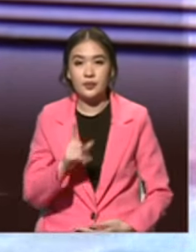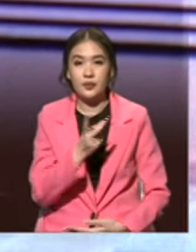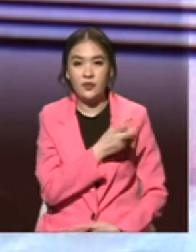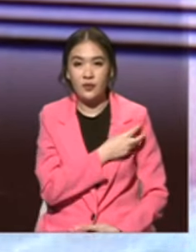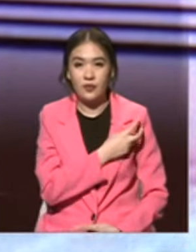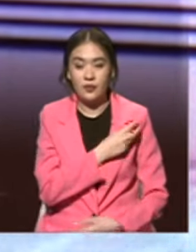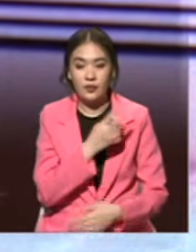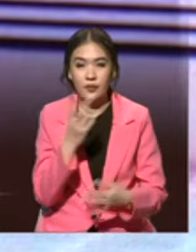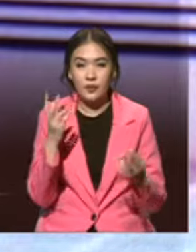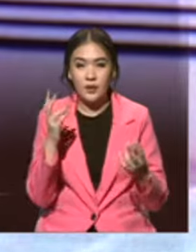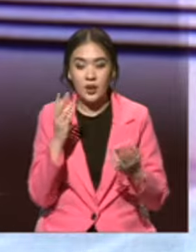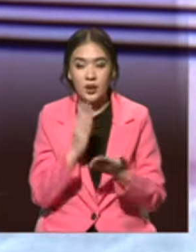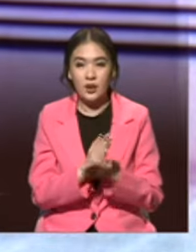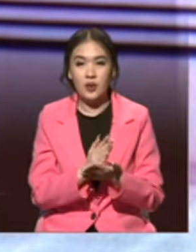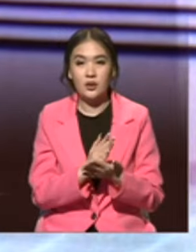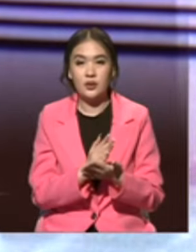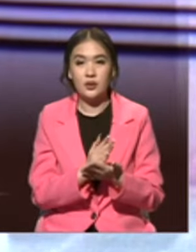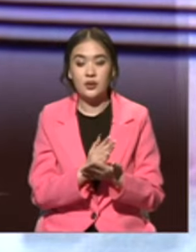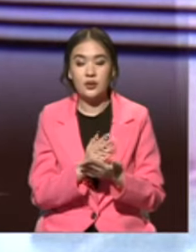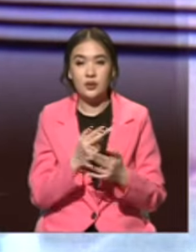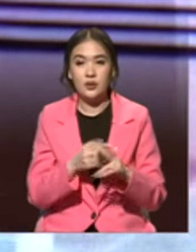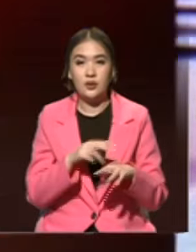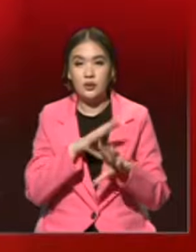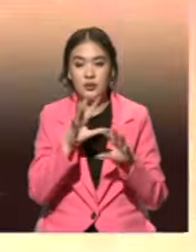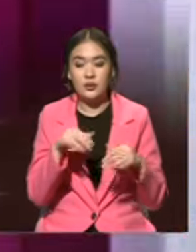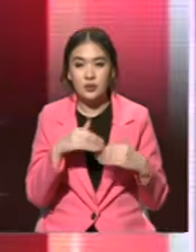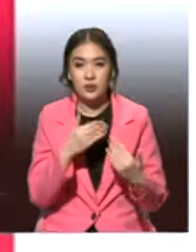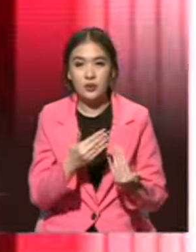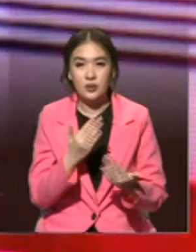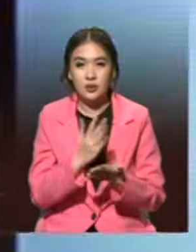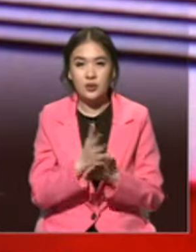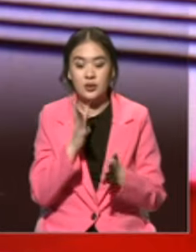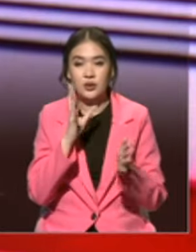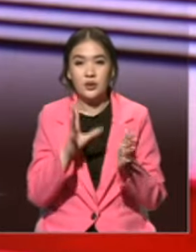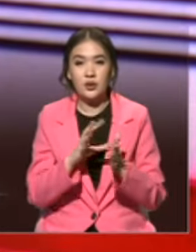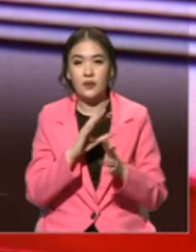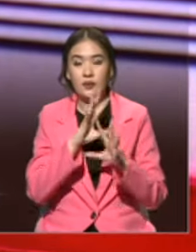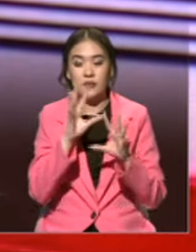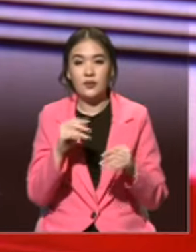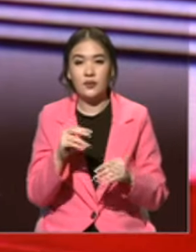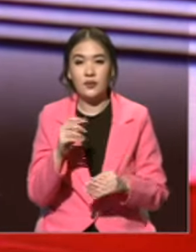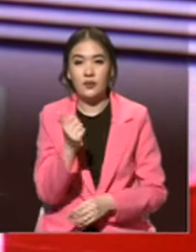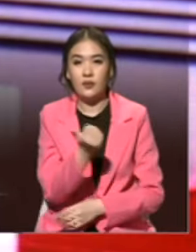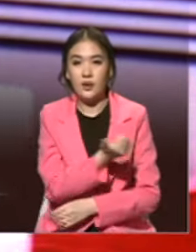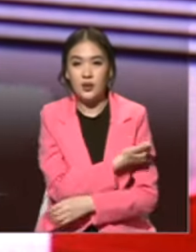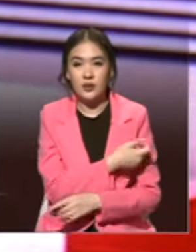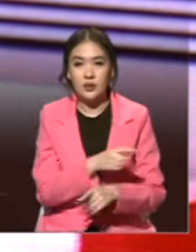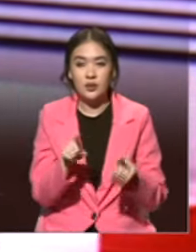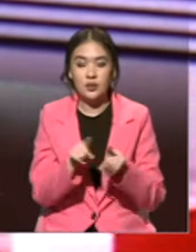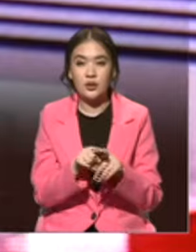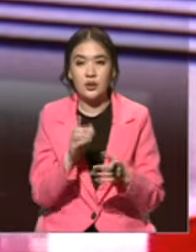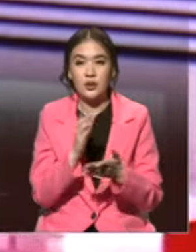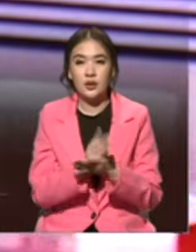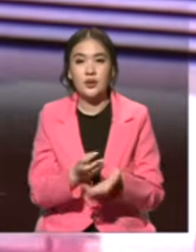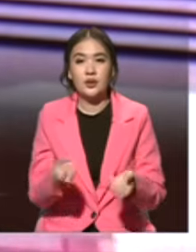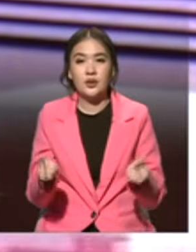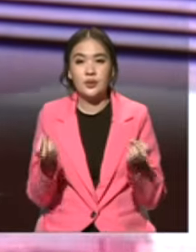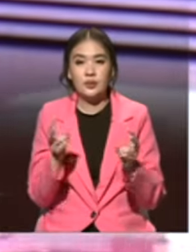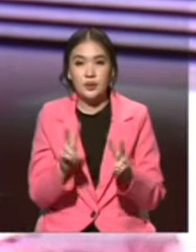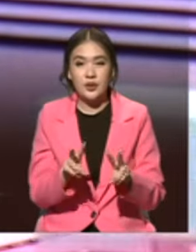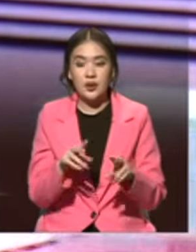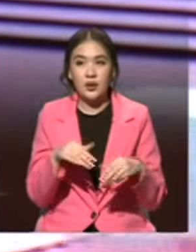отырады. Оның жаңағы құрал саймандары болады. Және де вакцина деген бар бізде. Бұл арнайы болу керек және